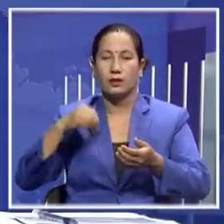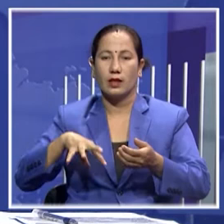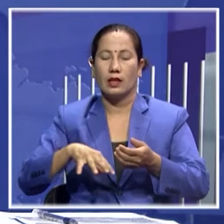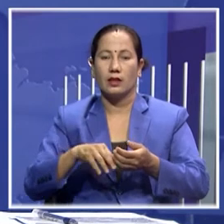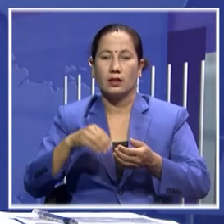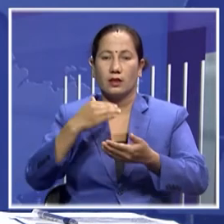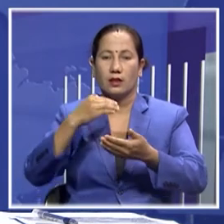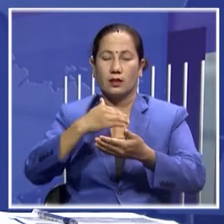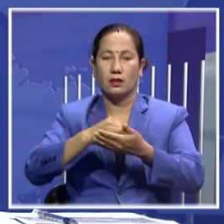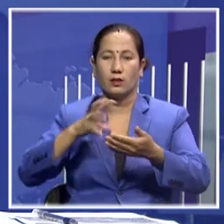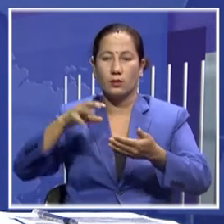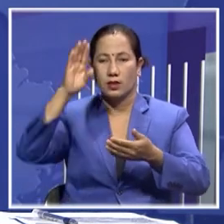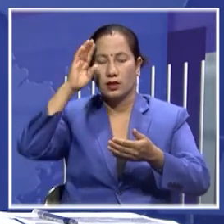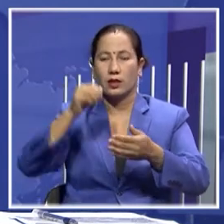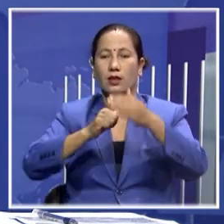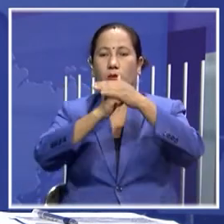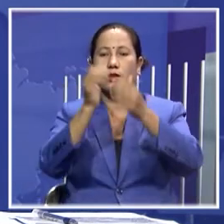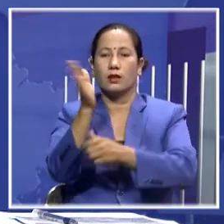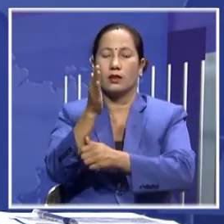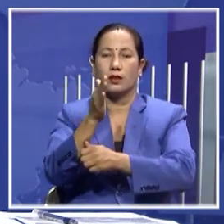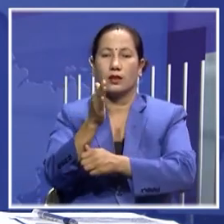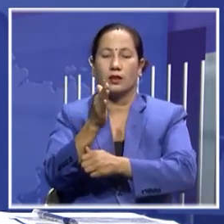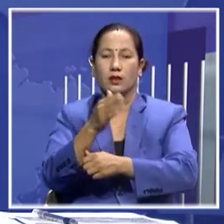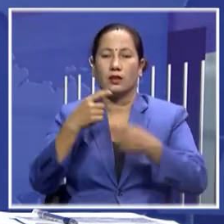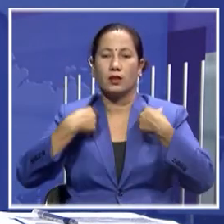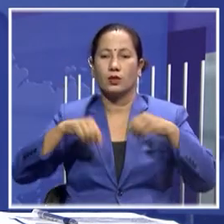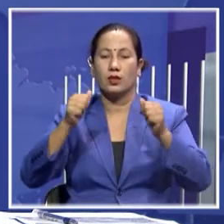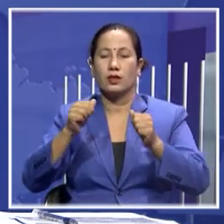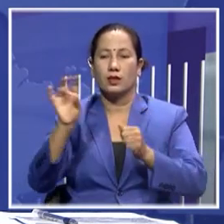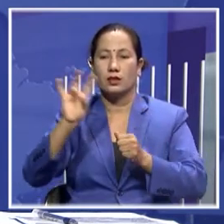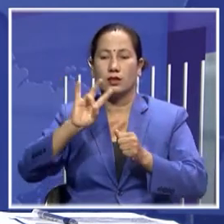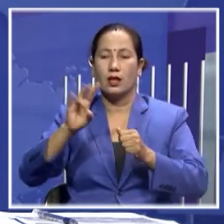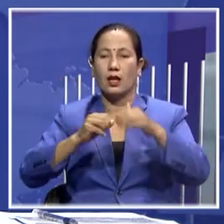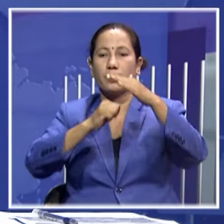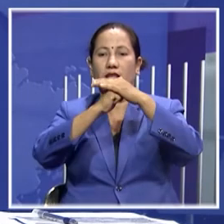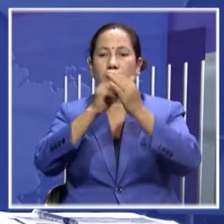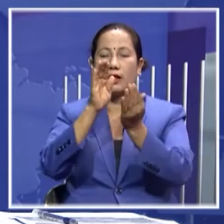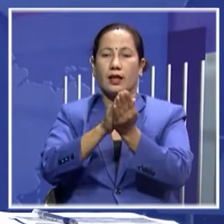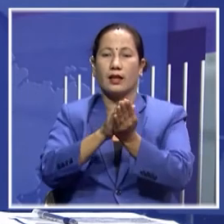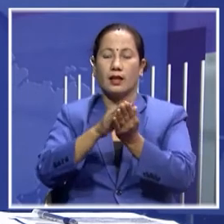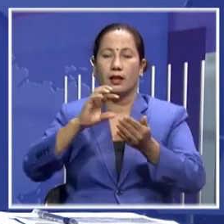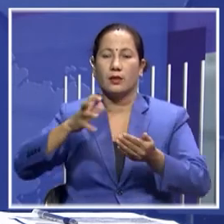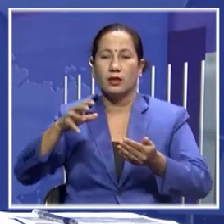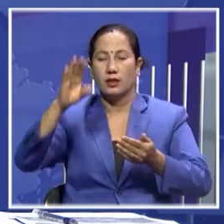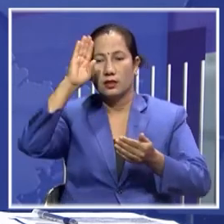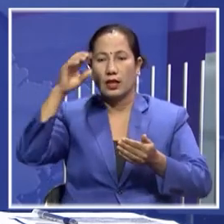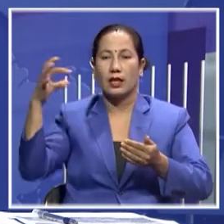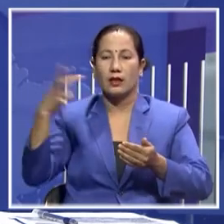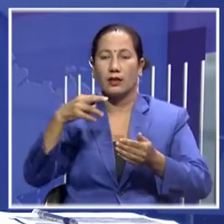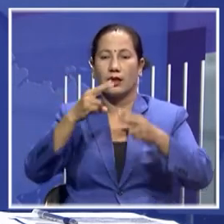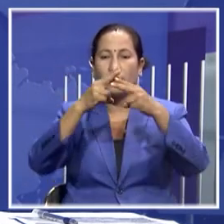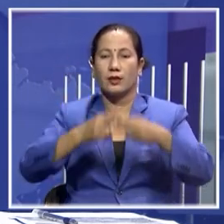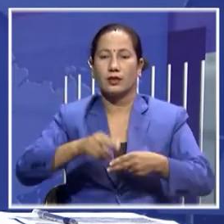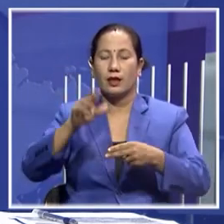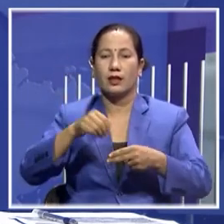लुम्बिनी प्रदेश सरकारका मुख्यमन्त्री कुलप्रसाद केसीले स्वास्थ्य र शिक्षालाई प्राथमिकतामा राखेर प्रदेश सरकारले नयाँ पूर्ण बजेट